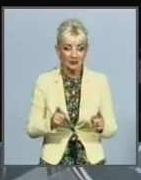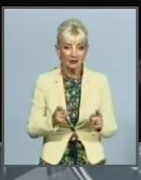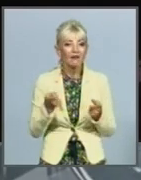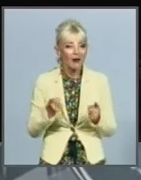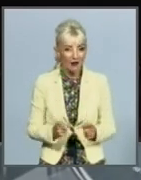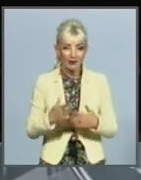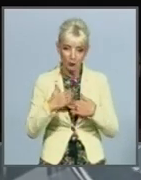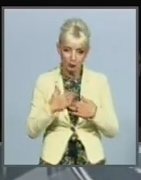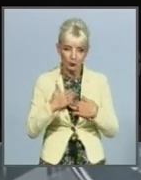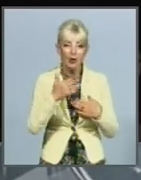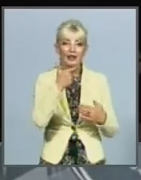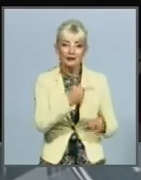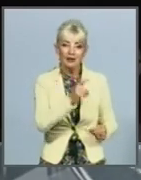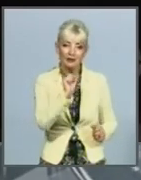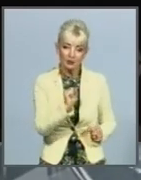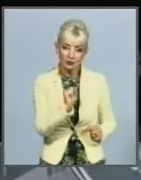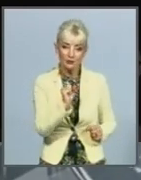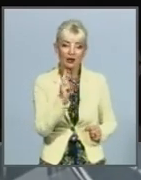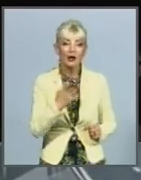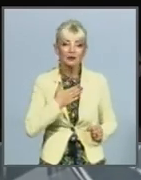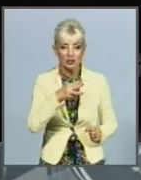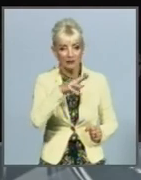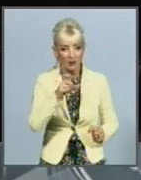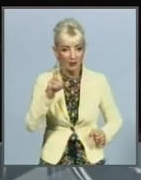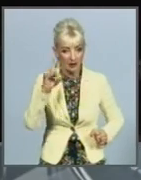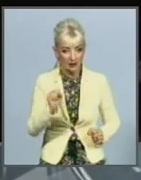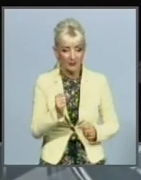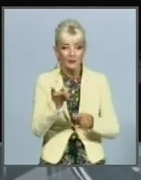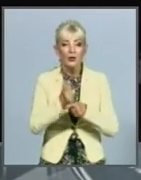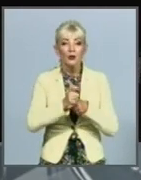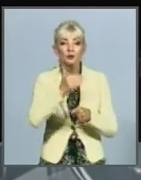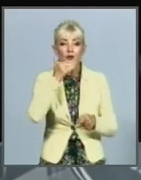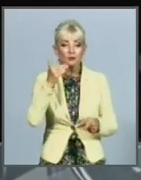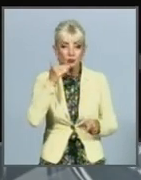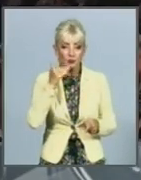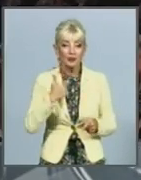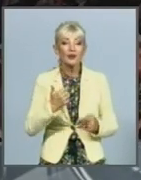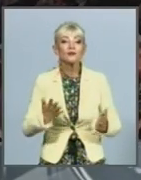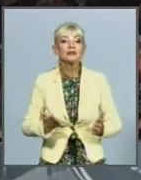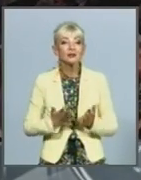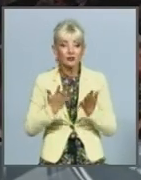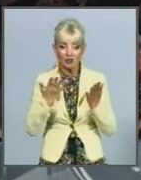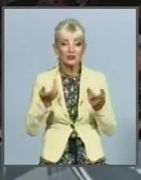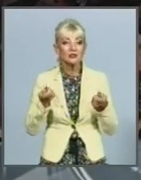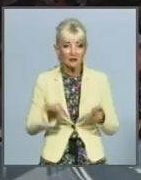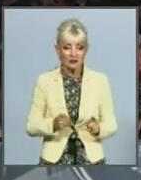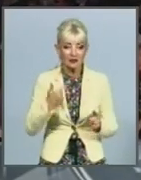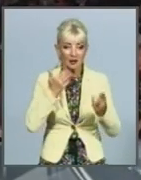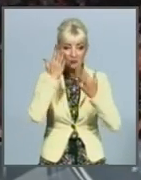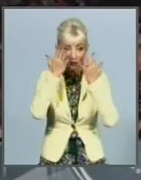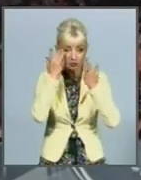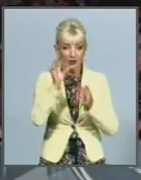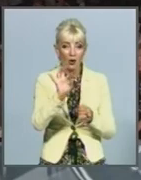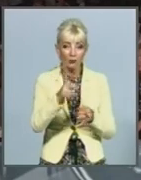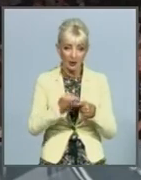люблю Геннадия Адольфовича как нашего мэра. Очень много всего в Харькове, я восхищаюсь. На самом-то деле я мечтала об